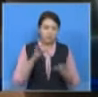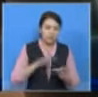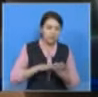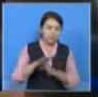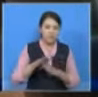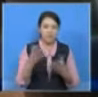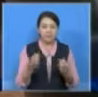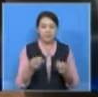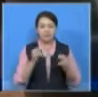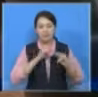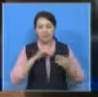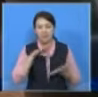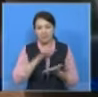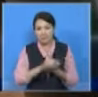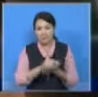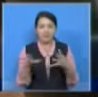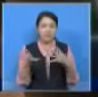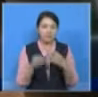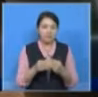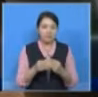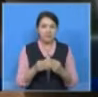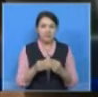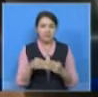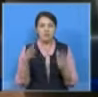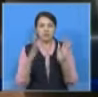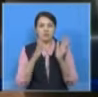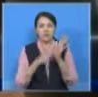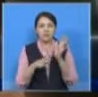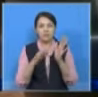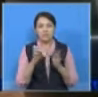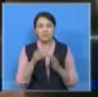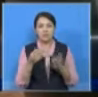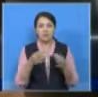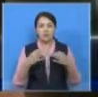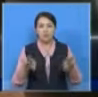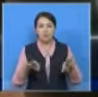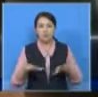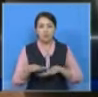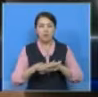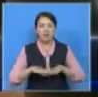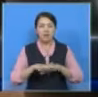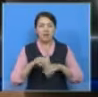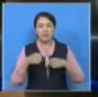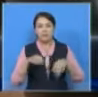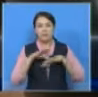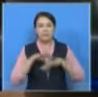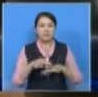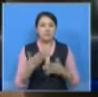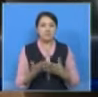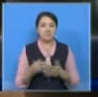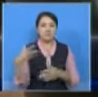және жұмыспен қамту орталықтарымен бірге 90 сайын бос орындар жәрмеңкесін өткіземіз.